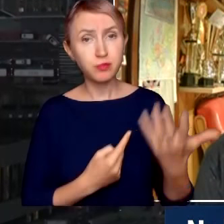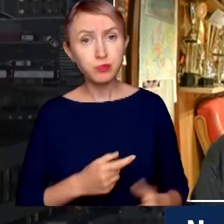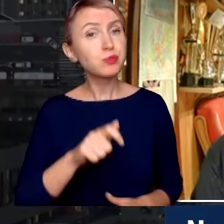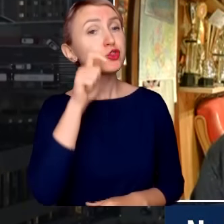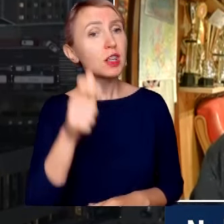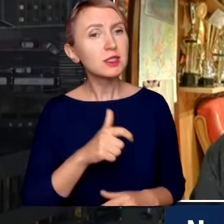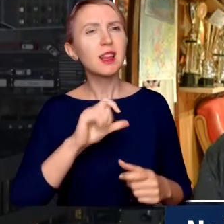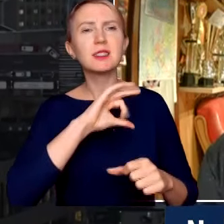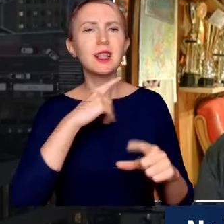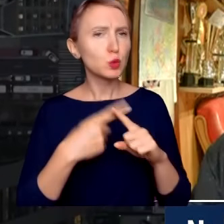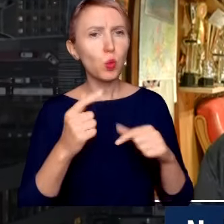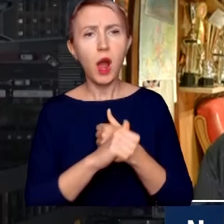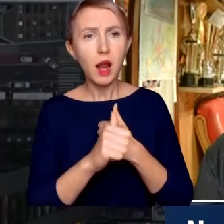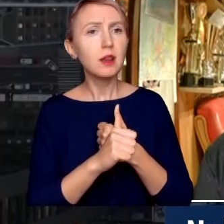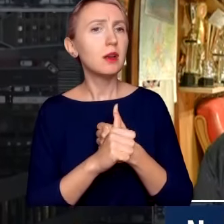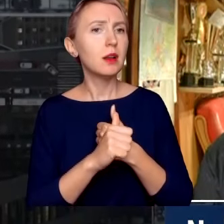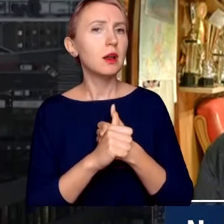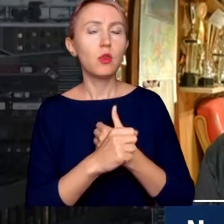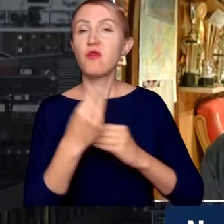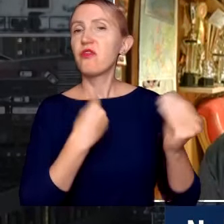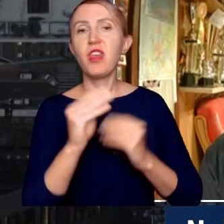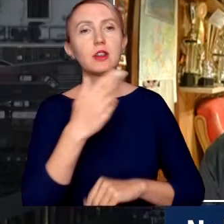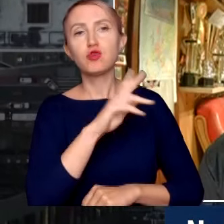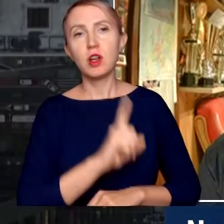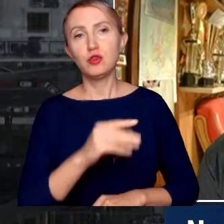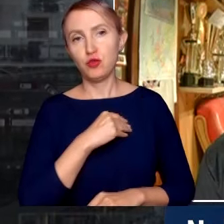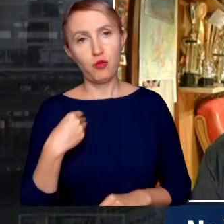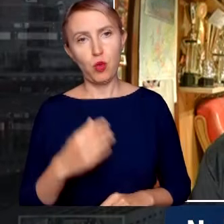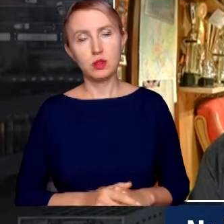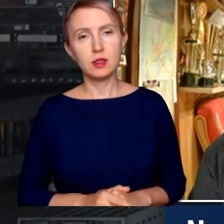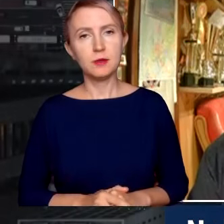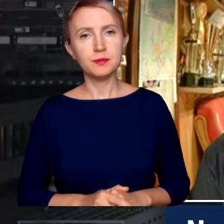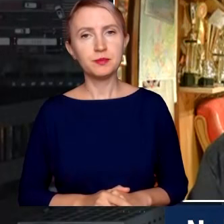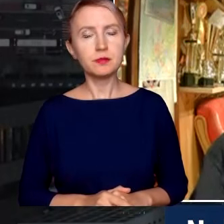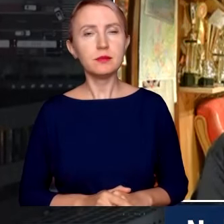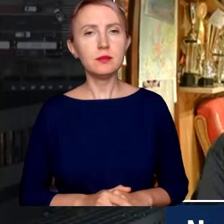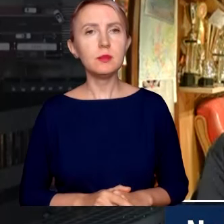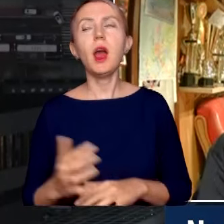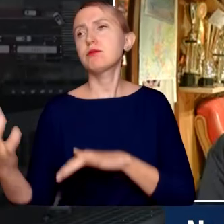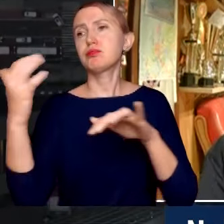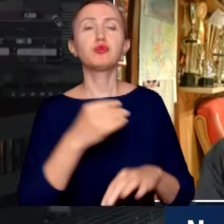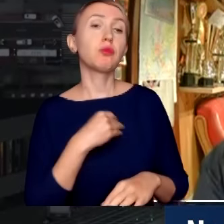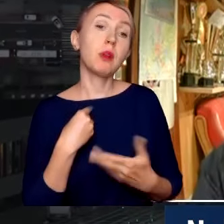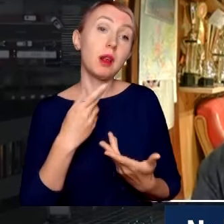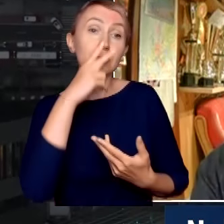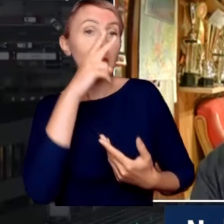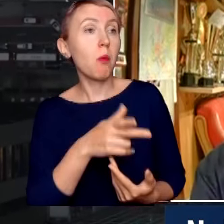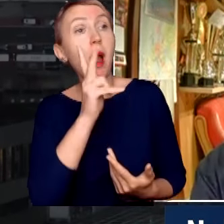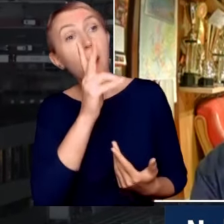tle seksualnym jest o wiele wyższa niż na przykład w Polsce. Ale sprowadźmy ich do Polski, zobaczymy, kim są